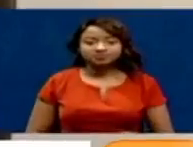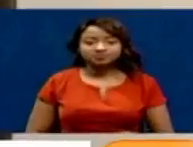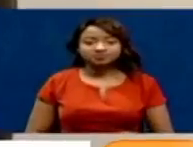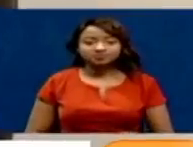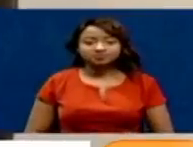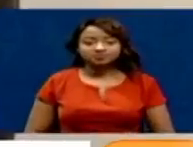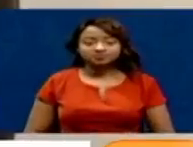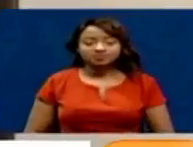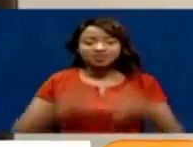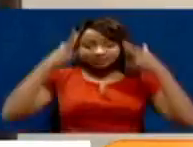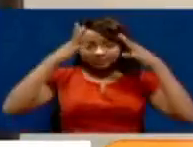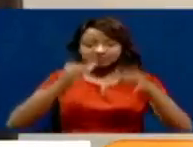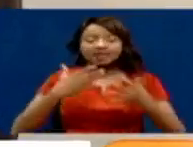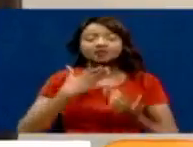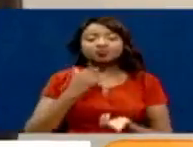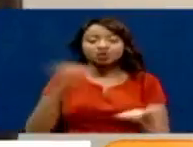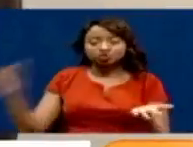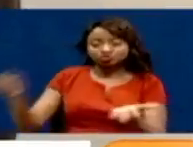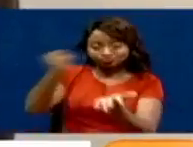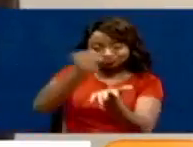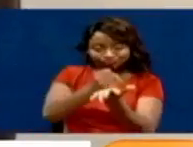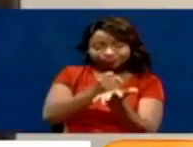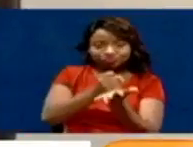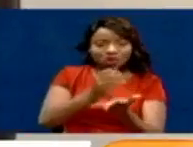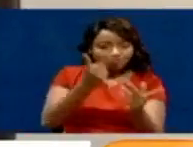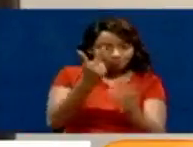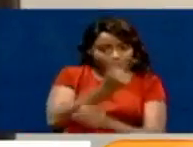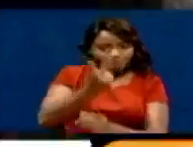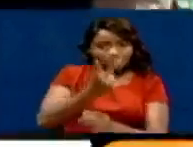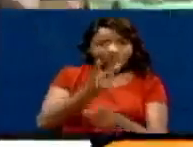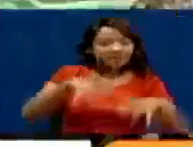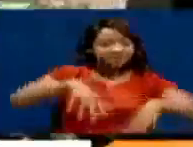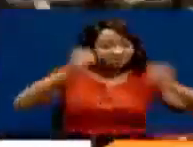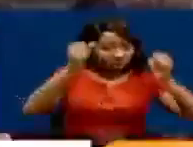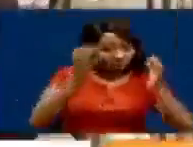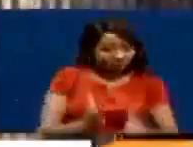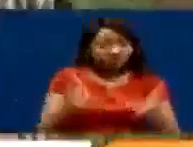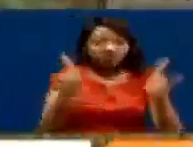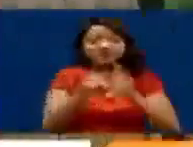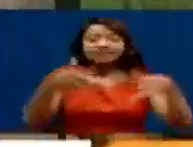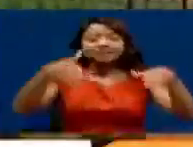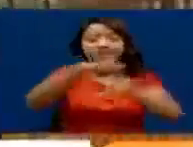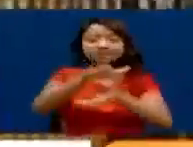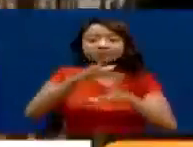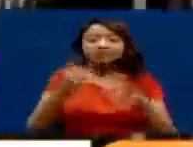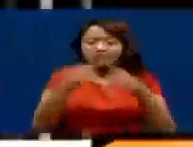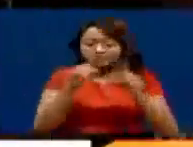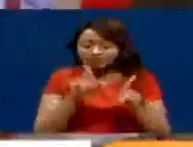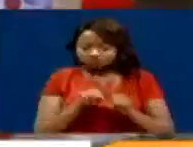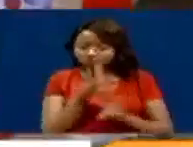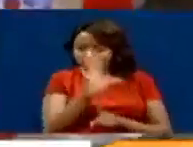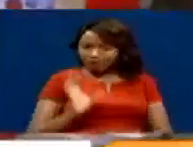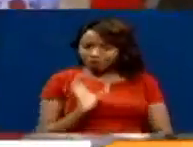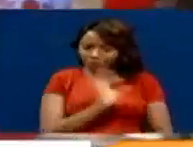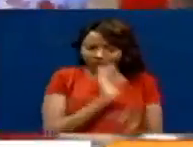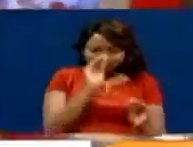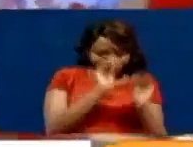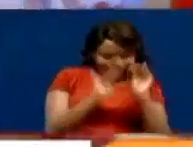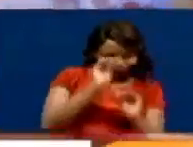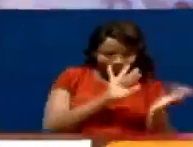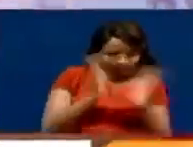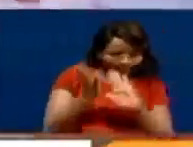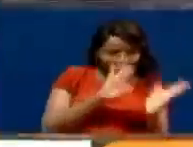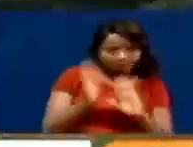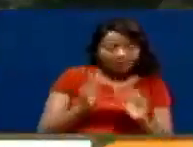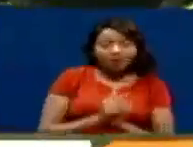former chairman and the former vice chair. Kamati hiyo inachora mpangilio wa vikao vyake vitakavyofanyika